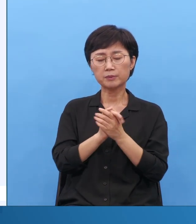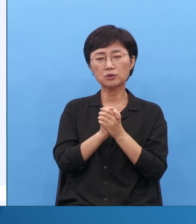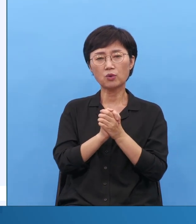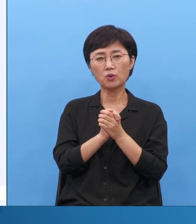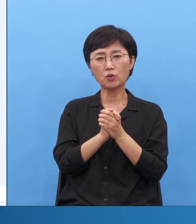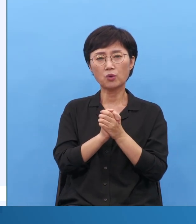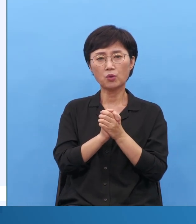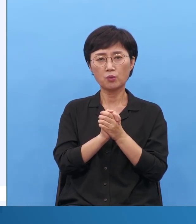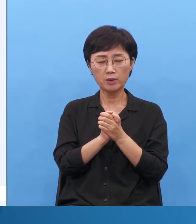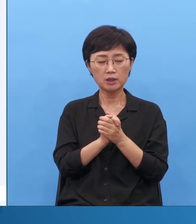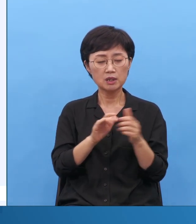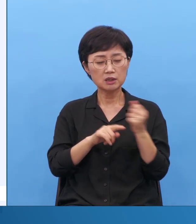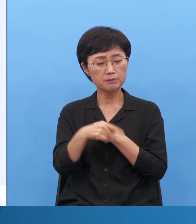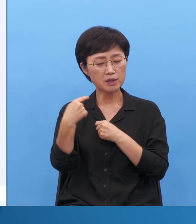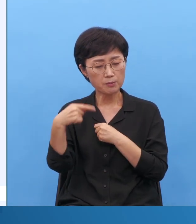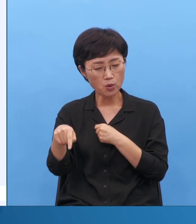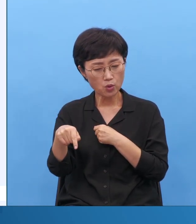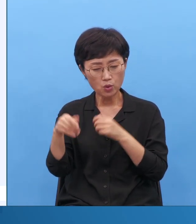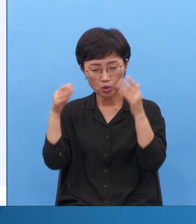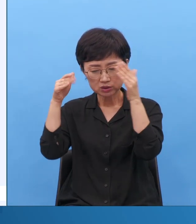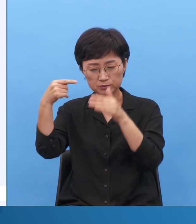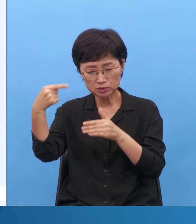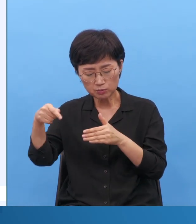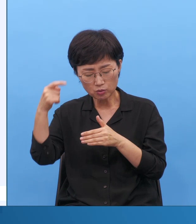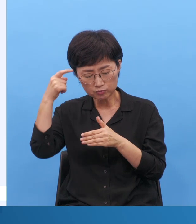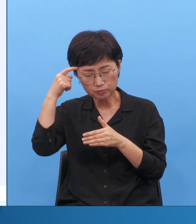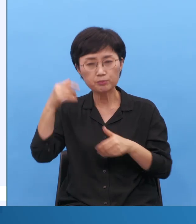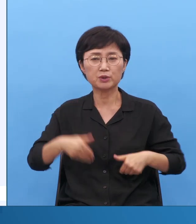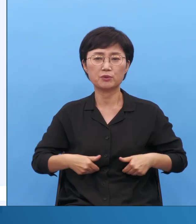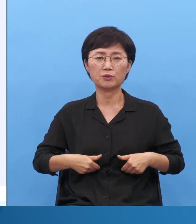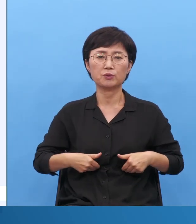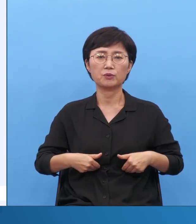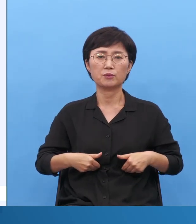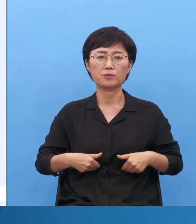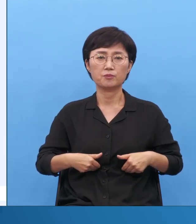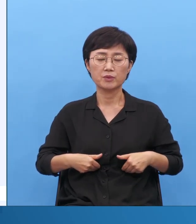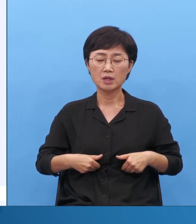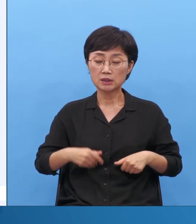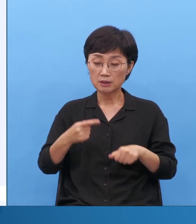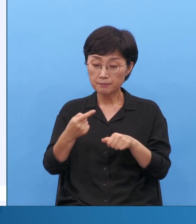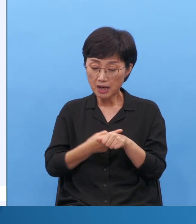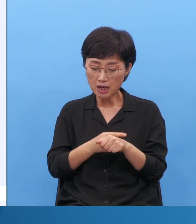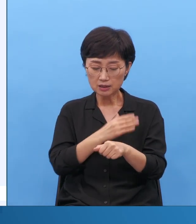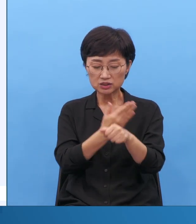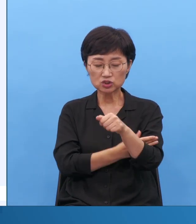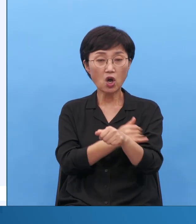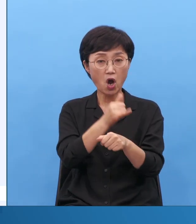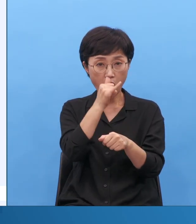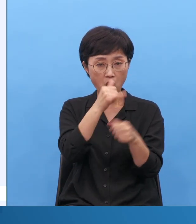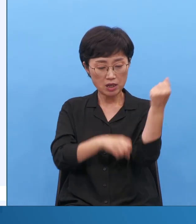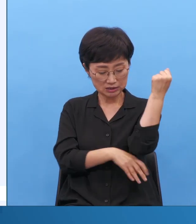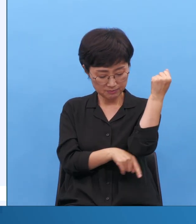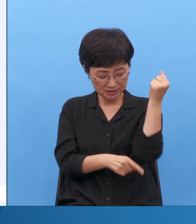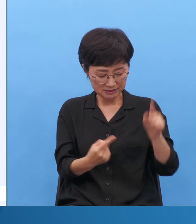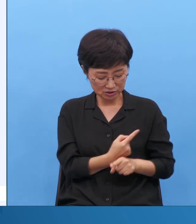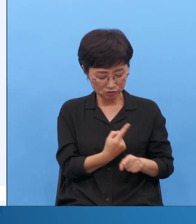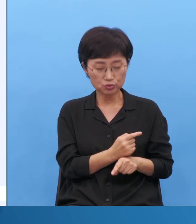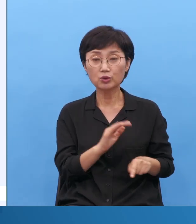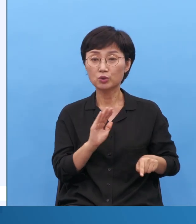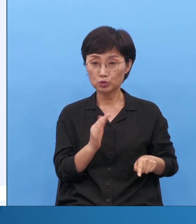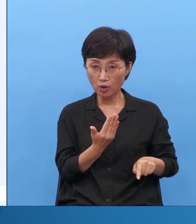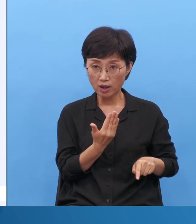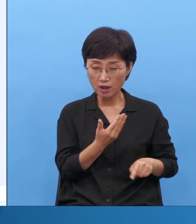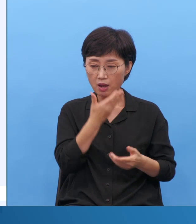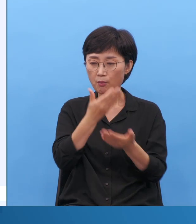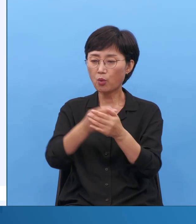어디에 집중을 하느냐가 중요하다고 말했습니다. 이때부터 능력이 생기고 근본 치유가 일어나며 보좌의